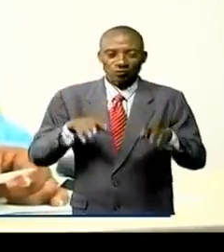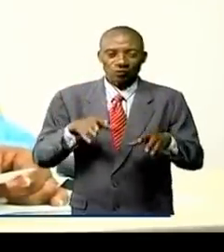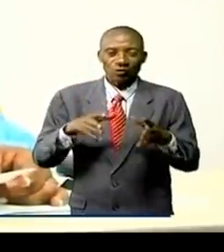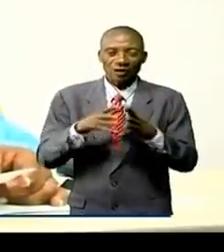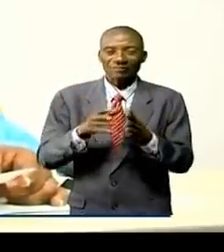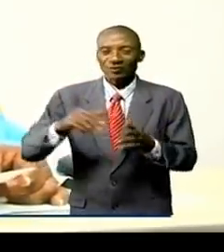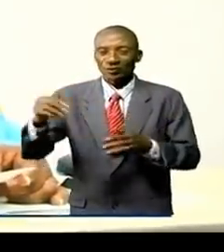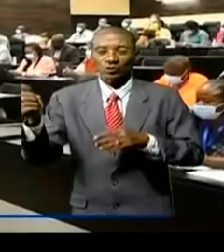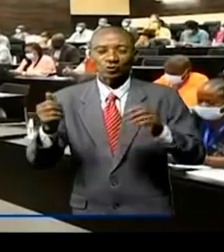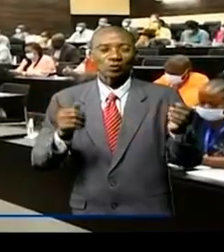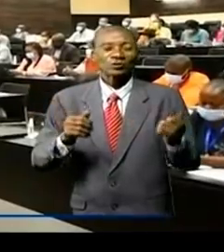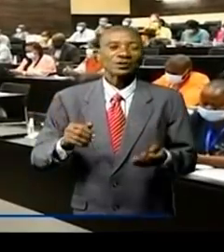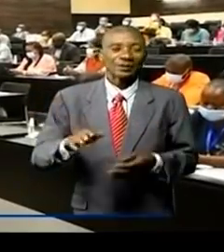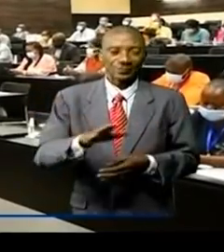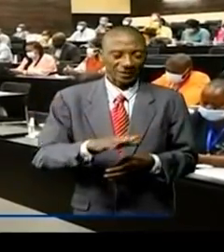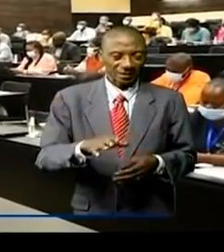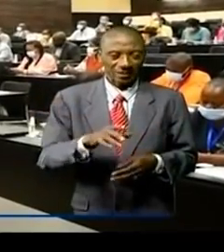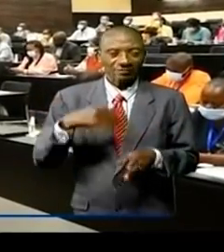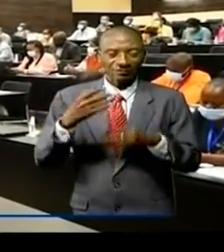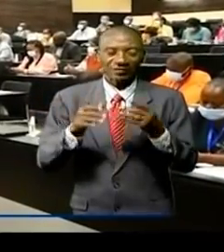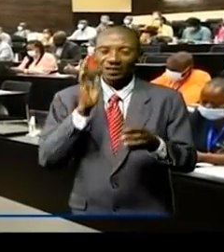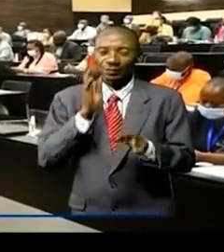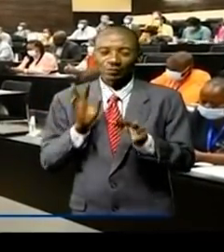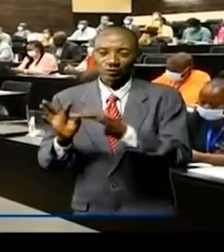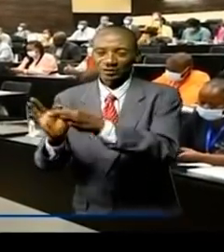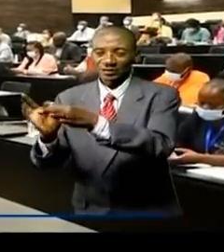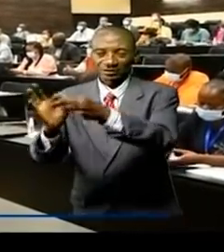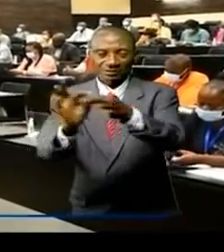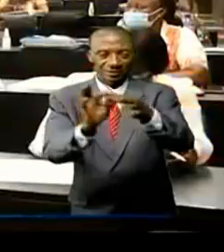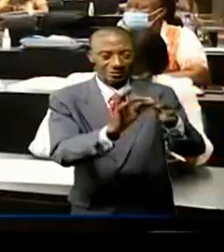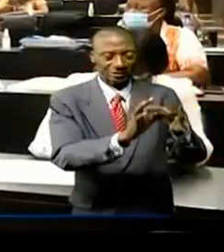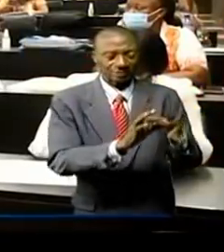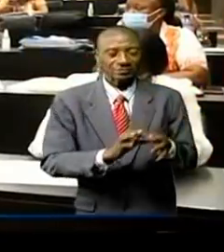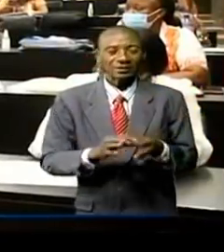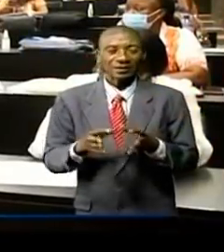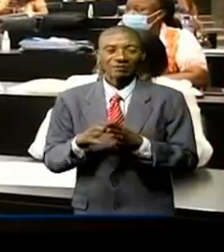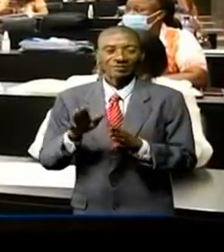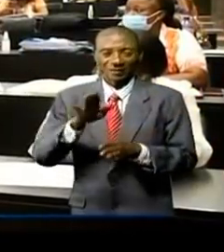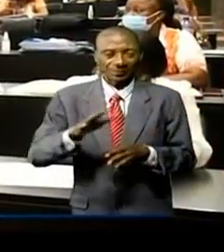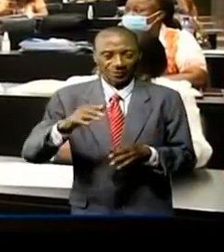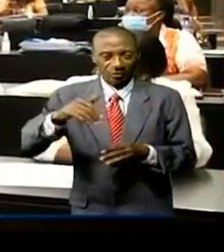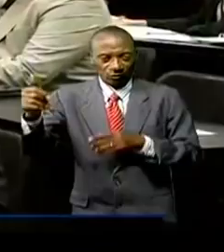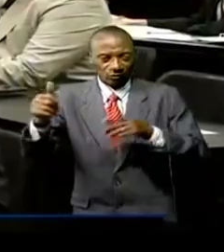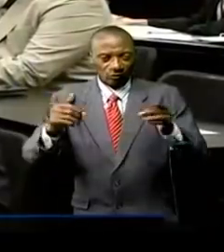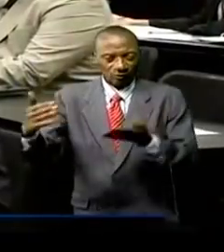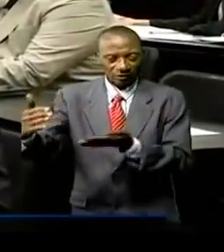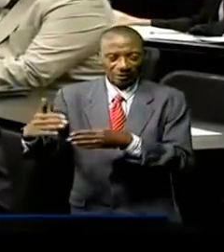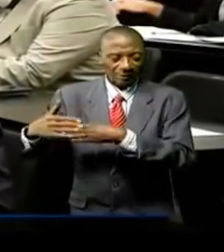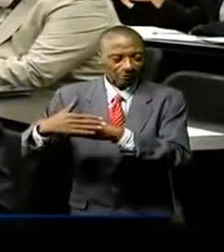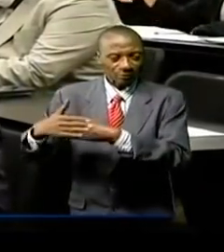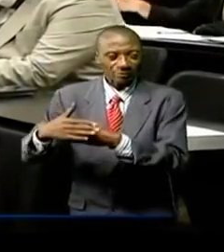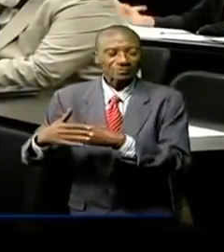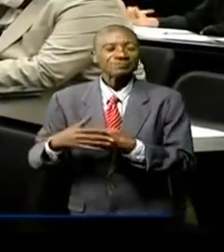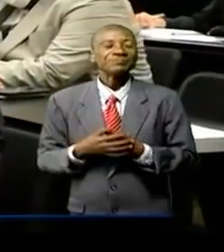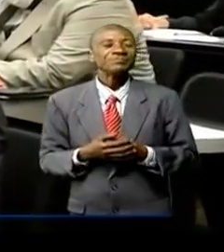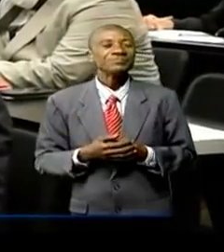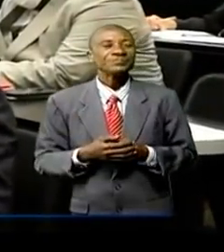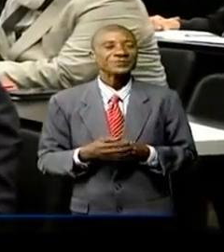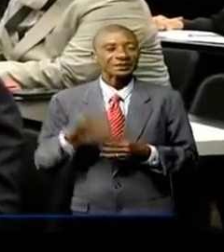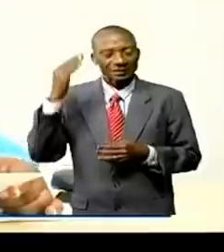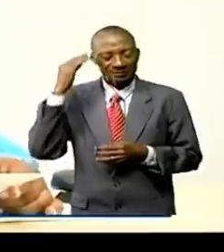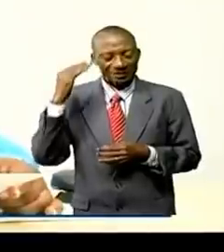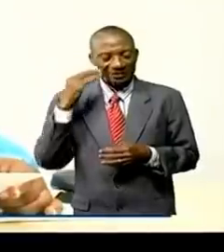solidarité régionale capitalisant les méthodes efficaces de riposte et de préparation. La vice-ministre de la Santé publique, Hygiène